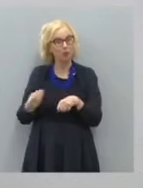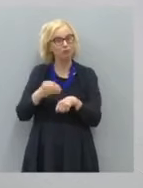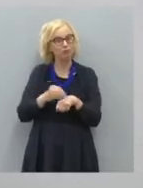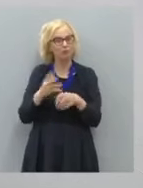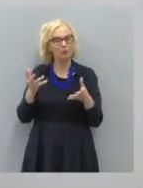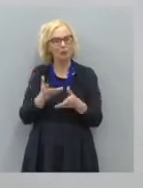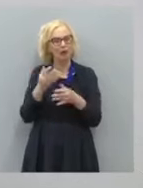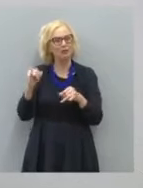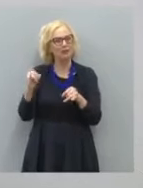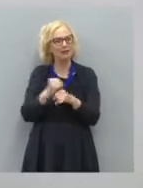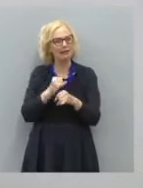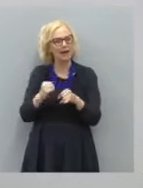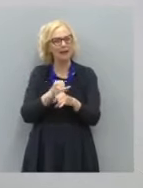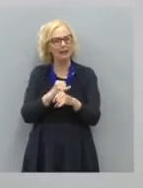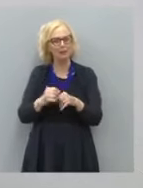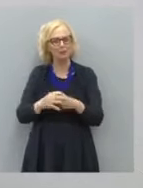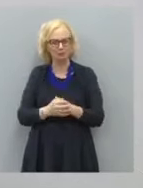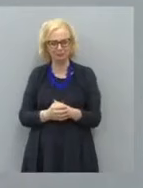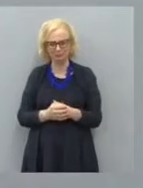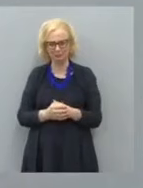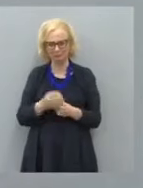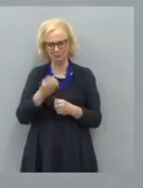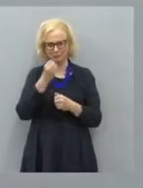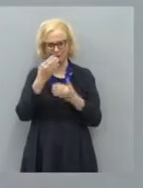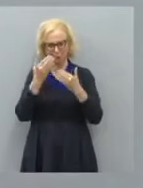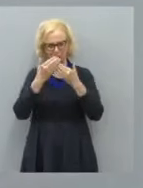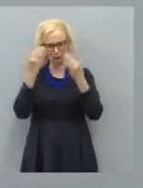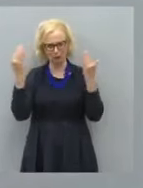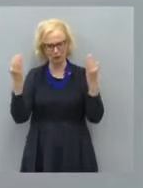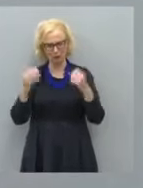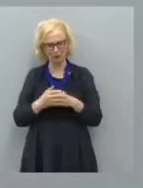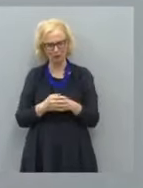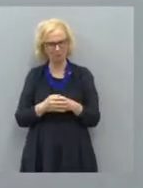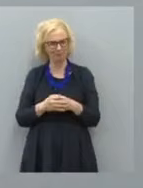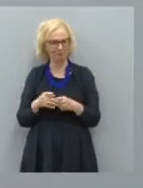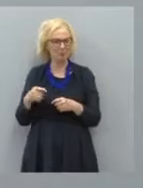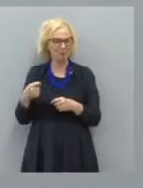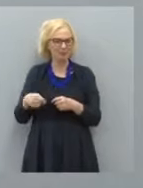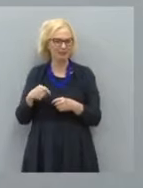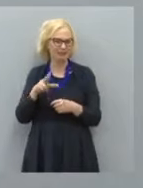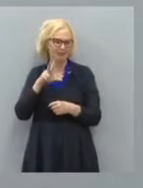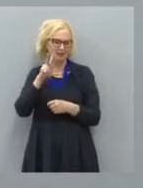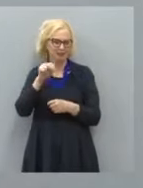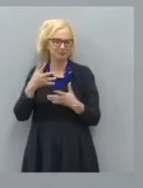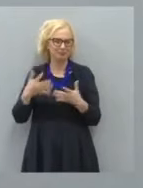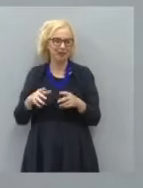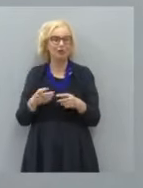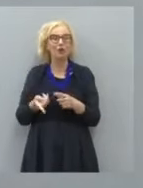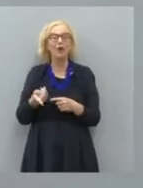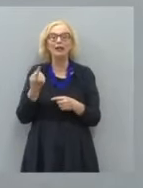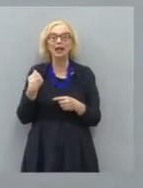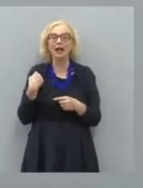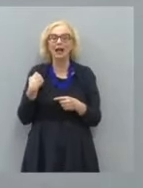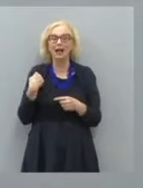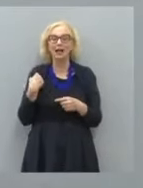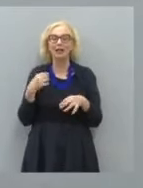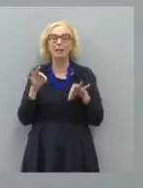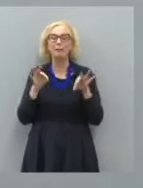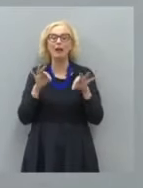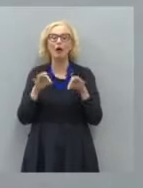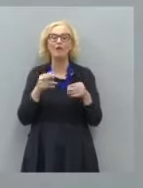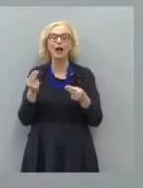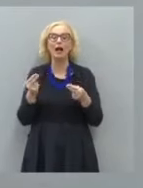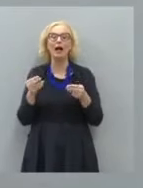cosa entriamo in dettaglio si buongiorno e come ha detto il presidente ieri approvata questa manovra di assestamento